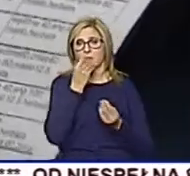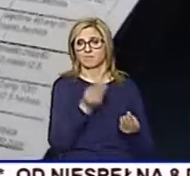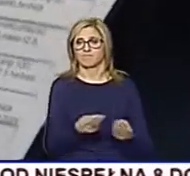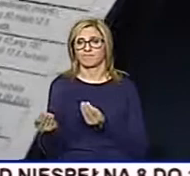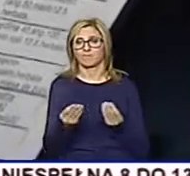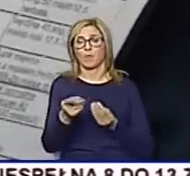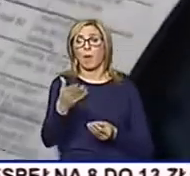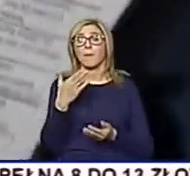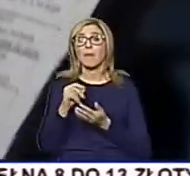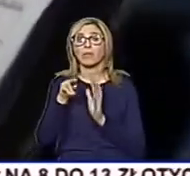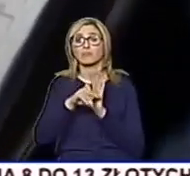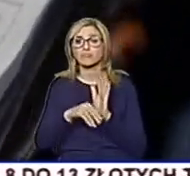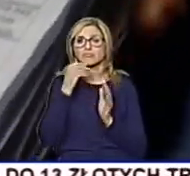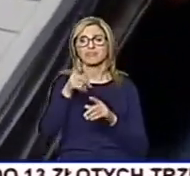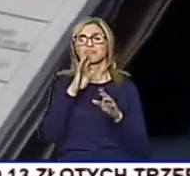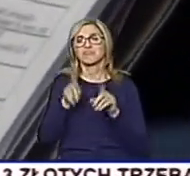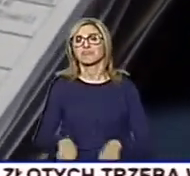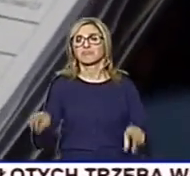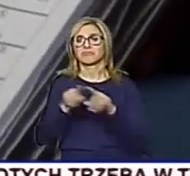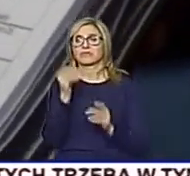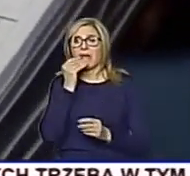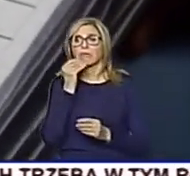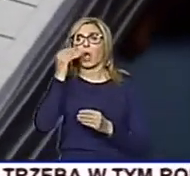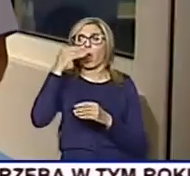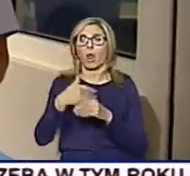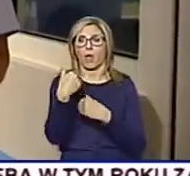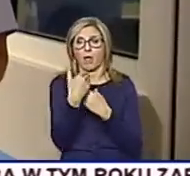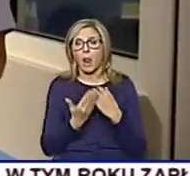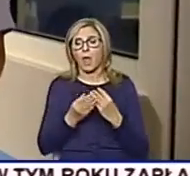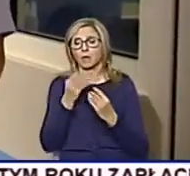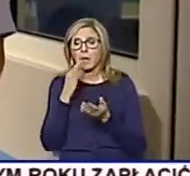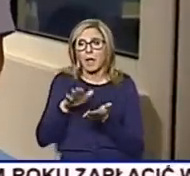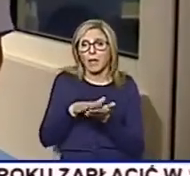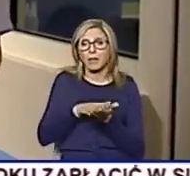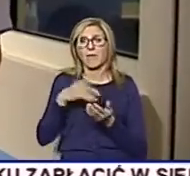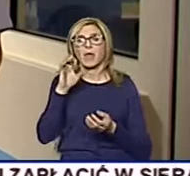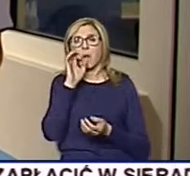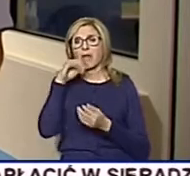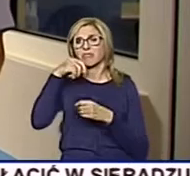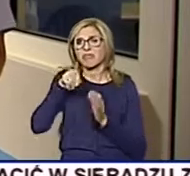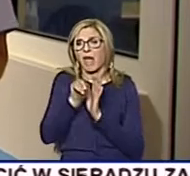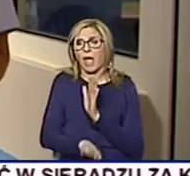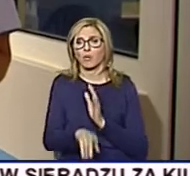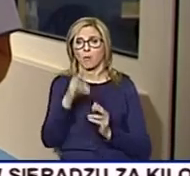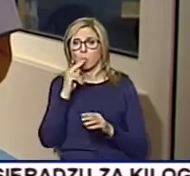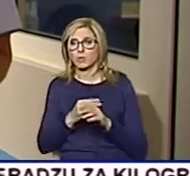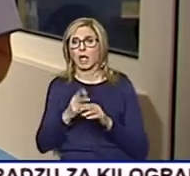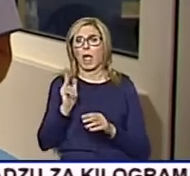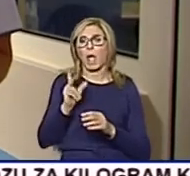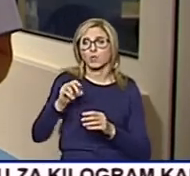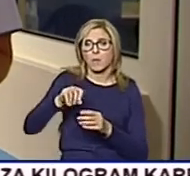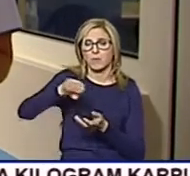cateringowej. Menu dość jednostajne. Śniadania i kolacje, chleb, kilka plastrów taniej wędliny, musztarda,